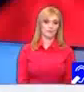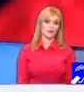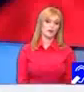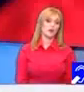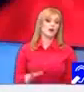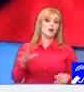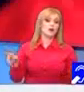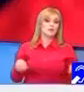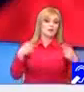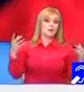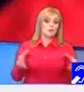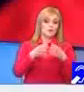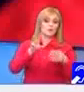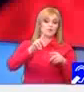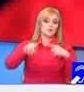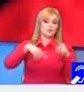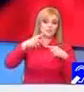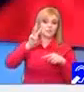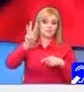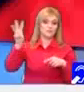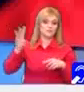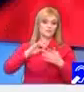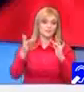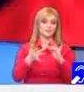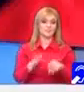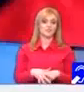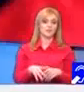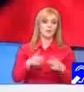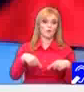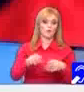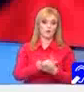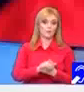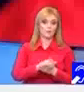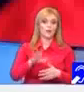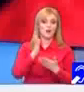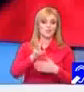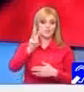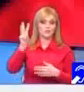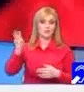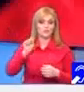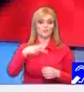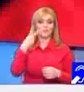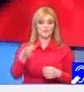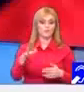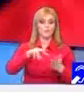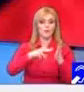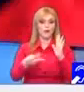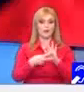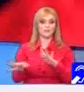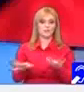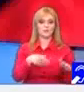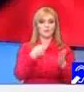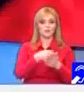S-a lansat platforma online de pregătire a președinției Consiliului Uniunii Europene, un site pe care găsim agenda evenimentelor până